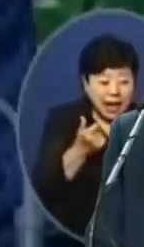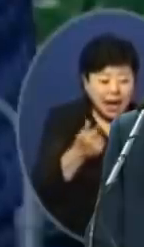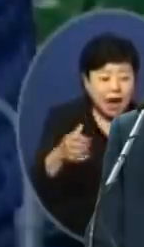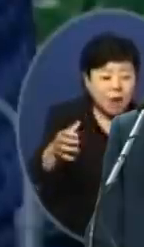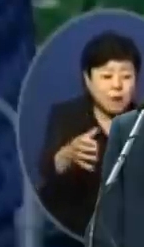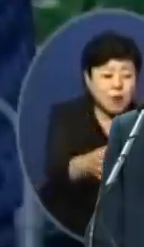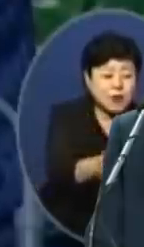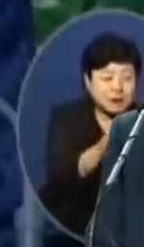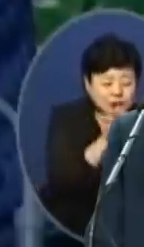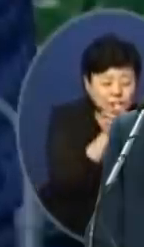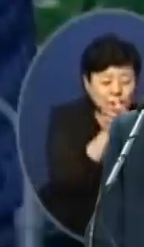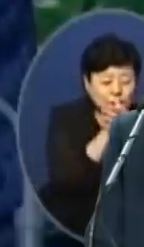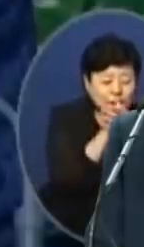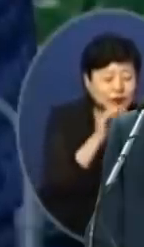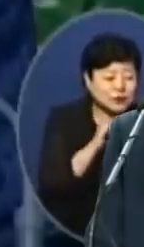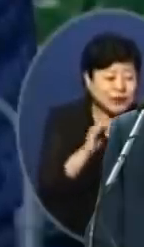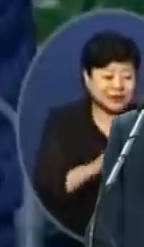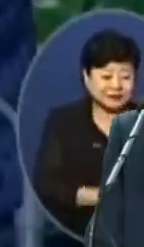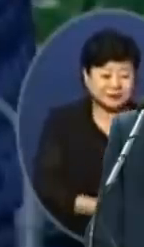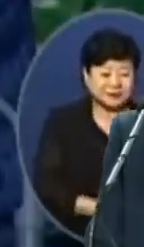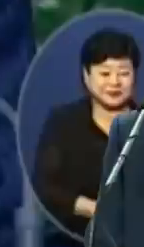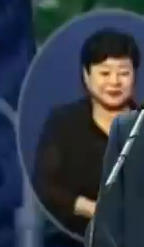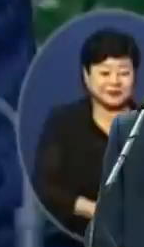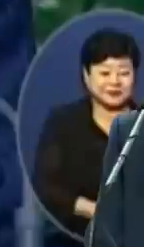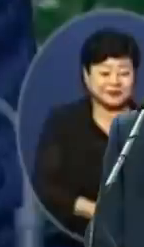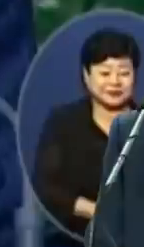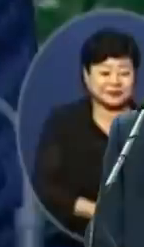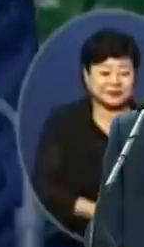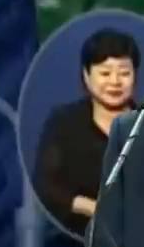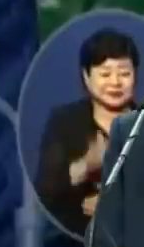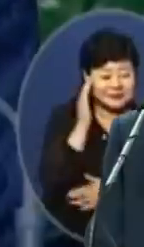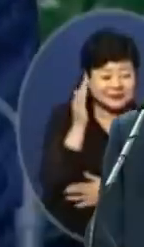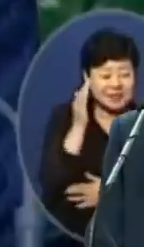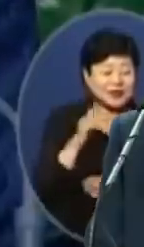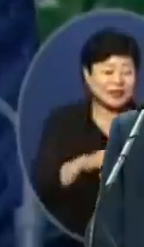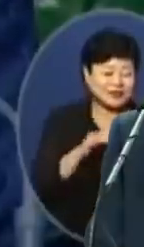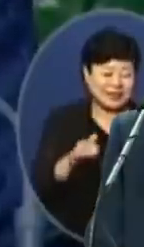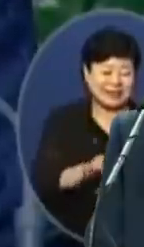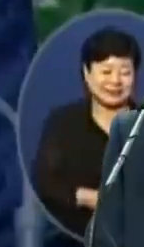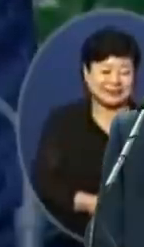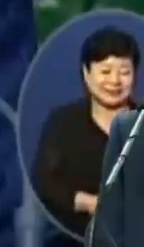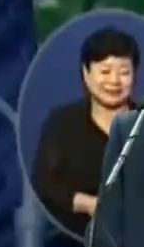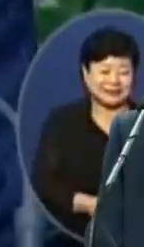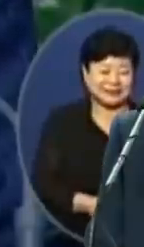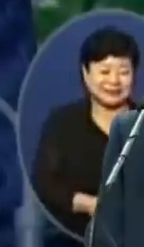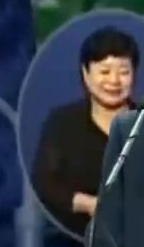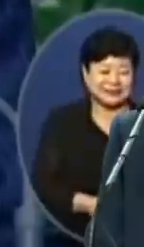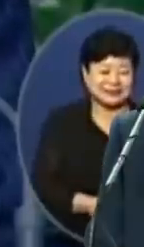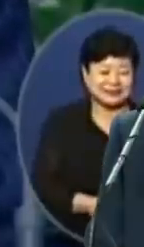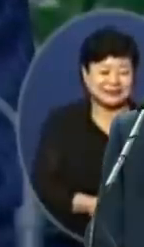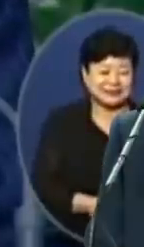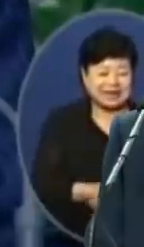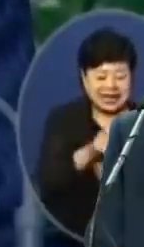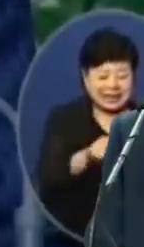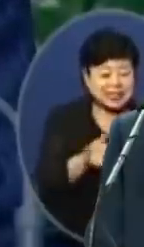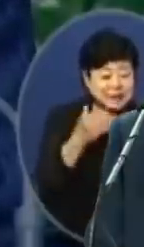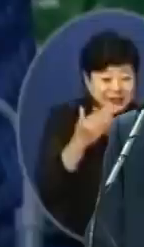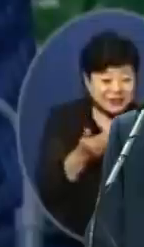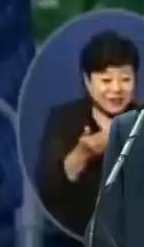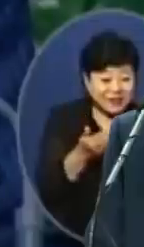모임 기도체에 기도하러 갔습니다. 제가 설교를 하고 난 다음에 설교를 끝치기 전에